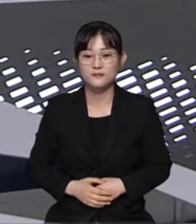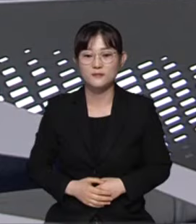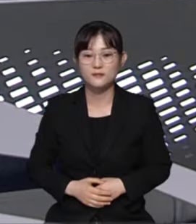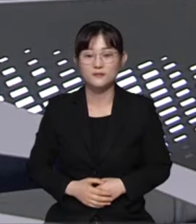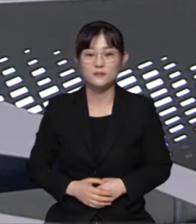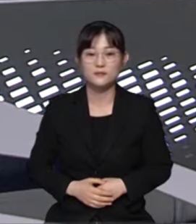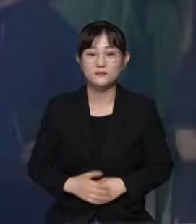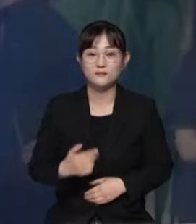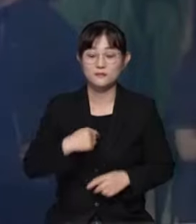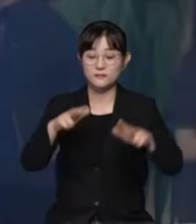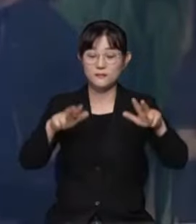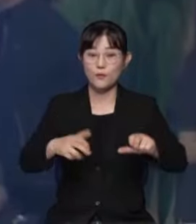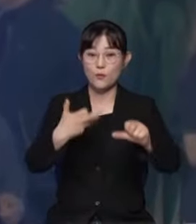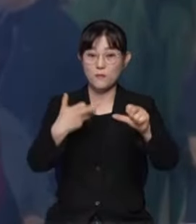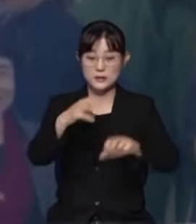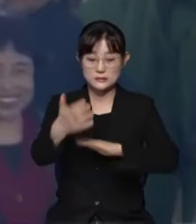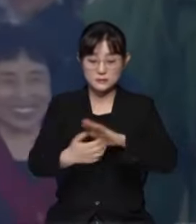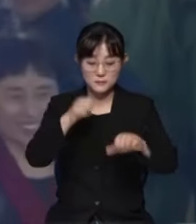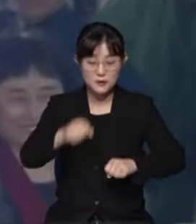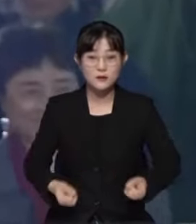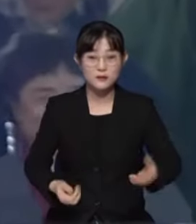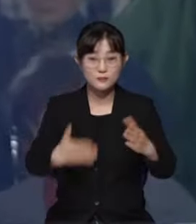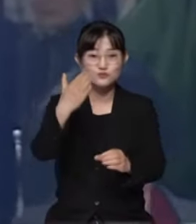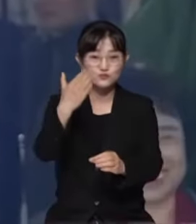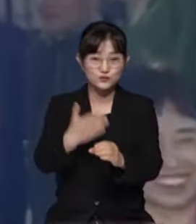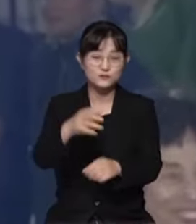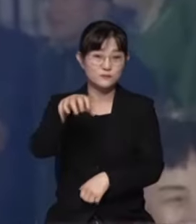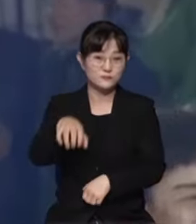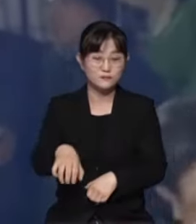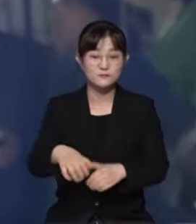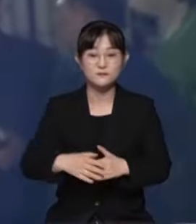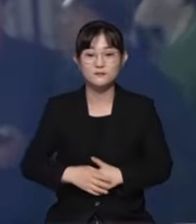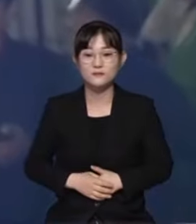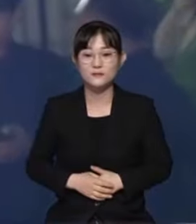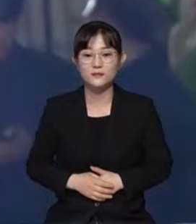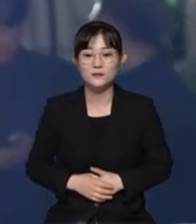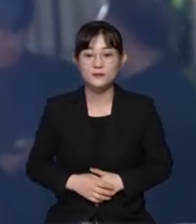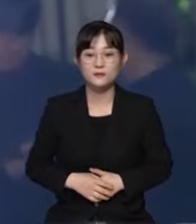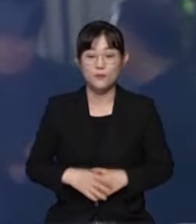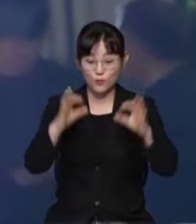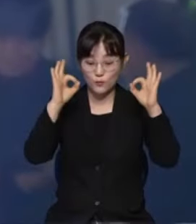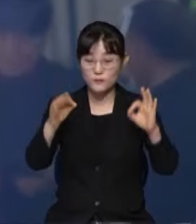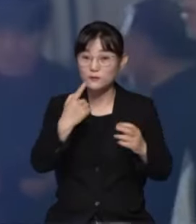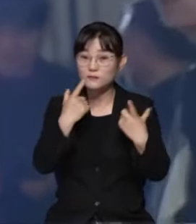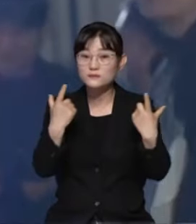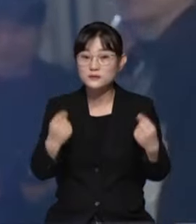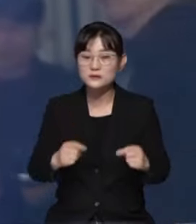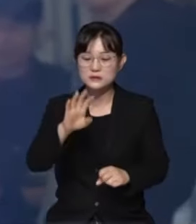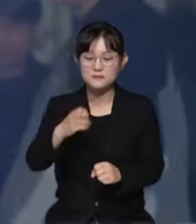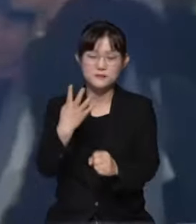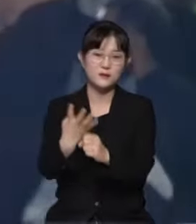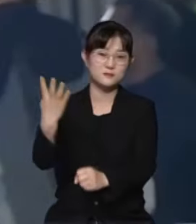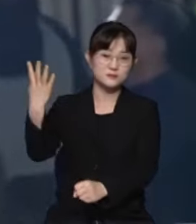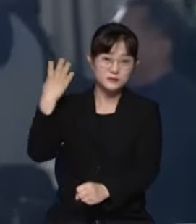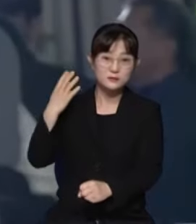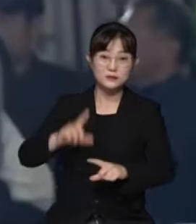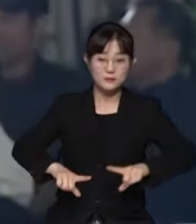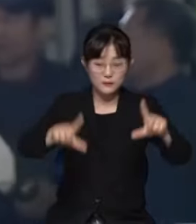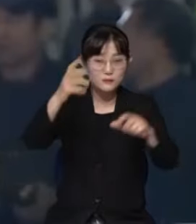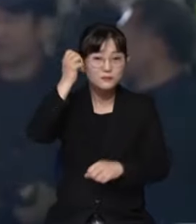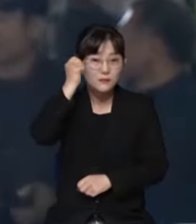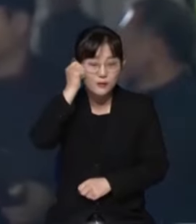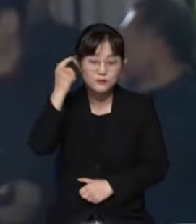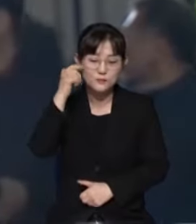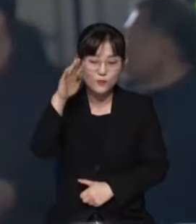네, 저는 지금 5.18 전야제가 열리고 있는 광주 금남로에 나와 있습니다. 이곳에는 보시는 것처럼 44년 전 그날을 기억하고